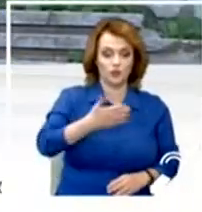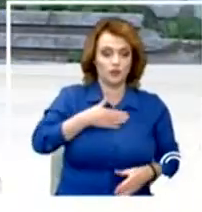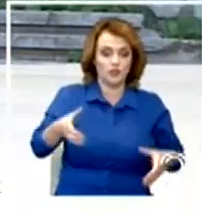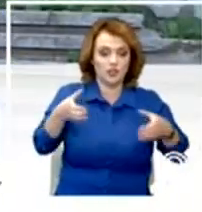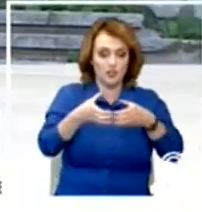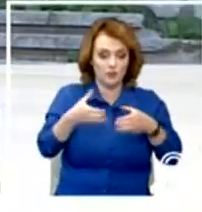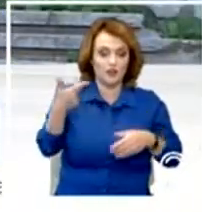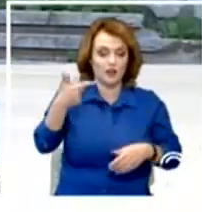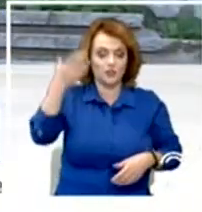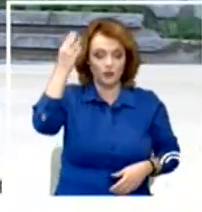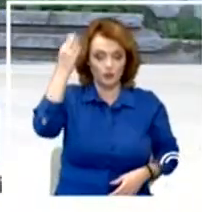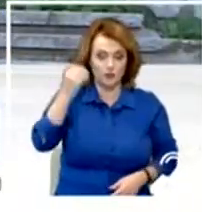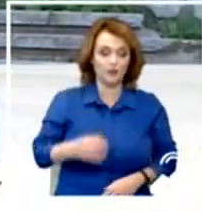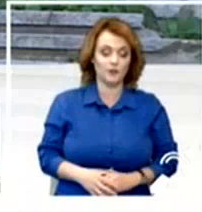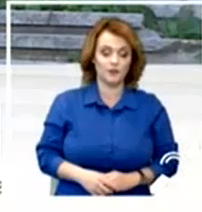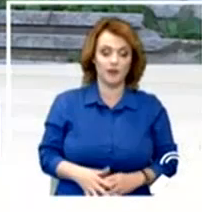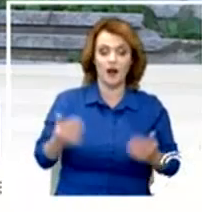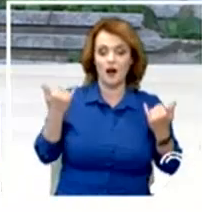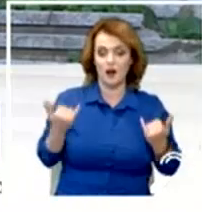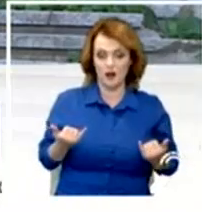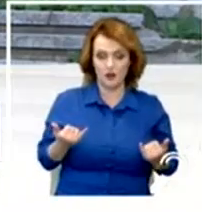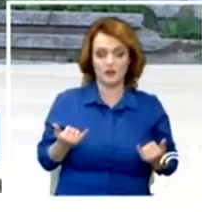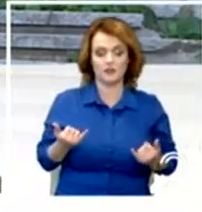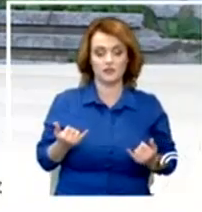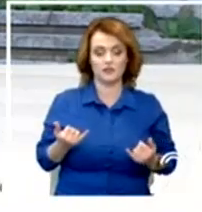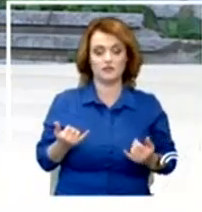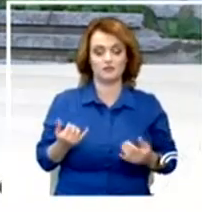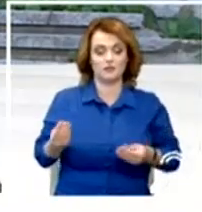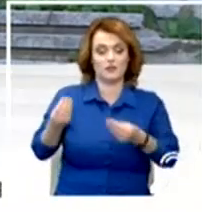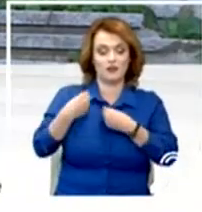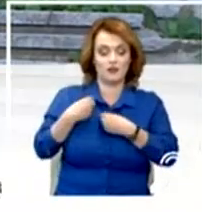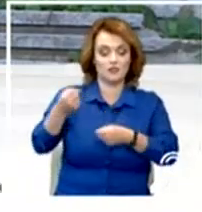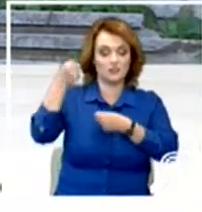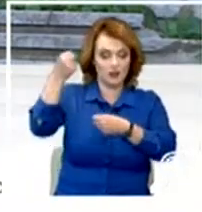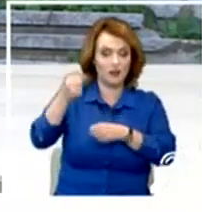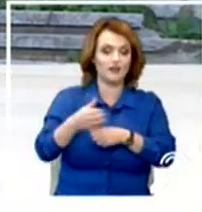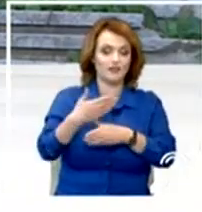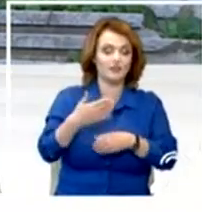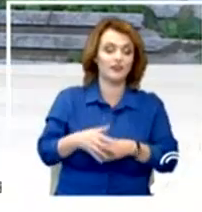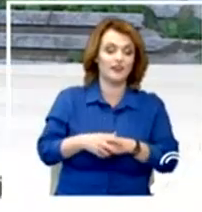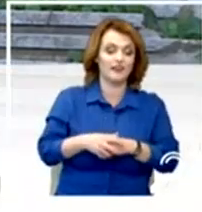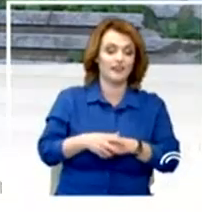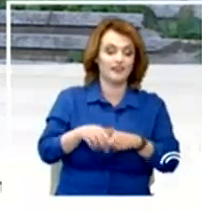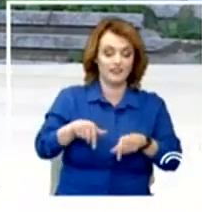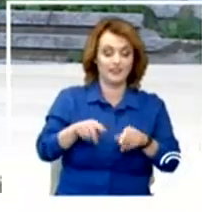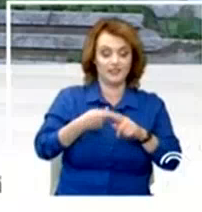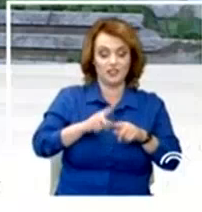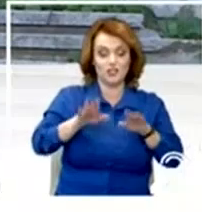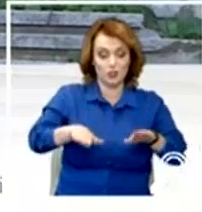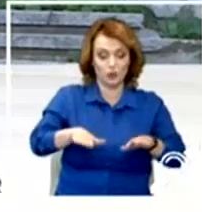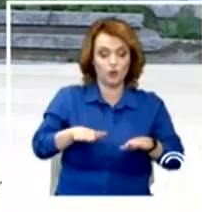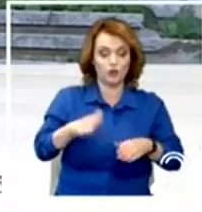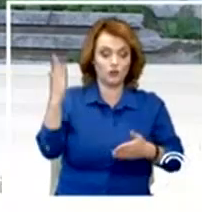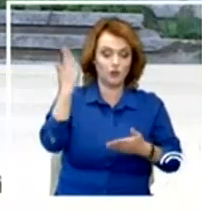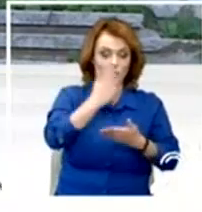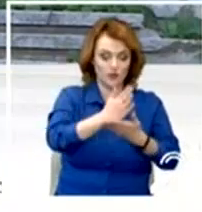din Basarabia, astăzi primim tricolorul și o să-l ducem de aici, de la cimitirul